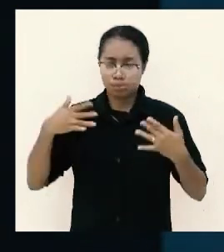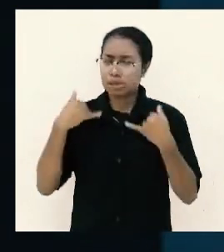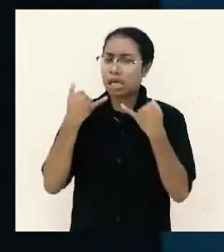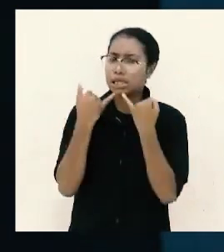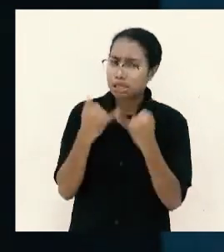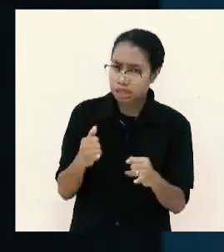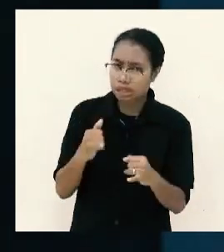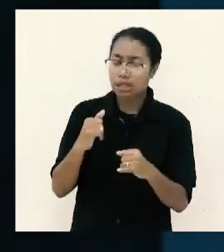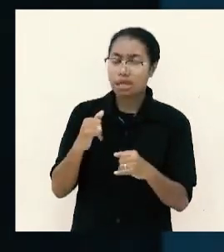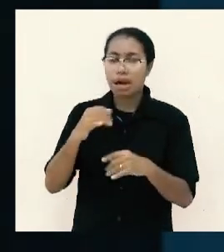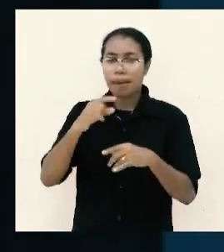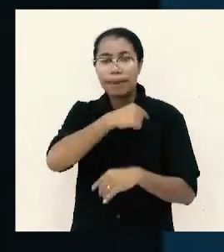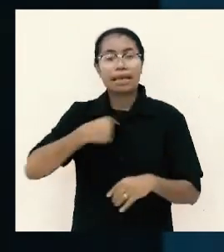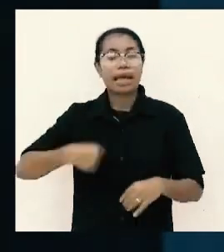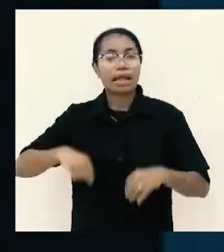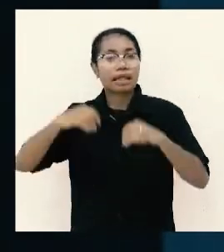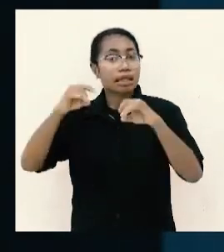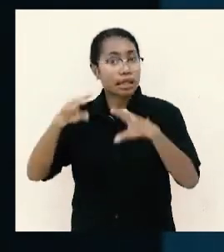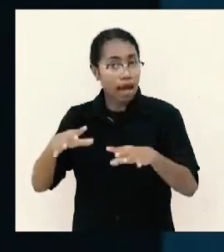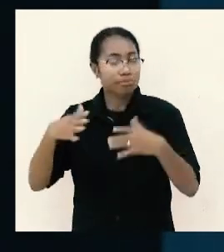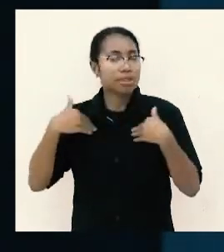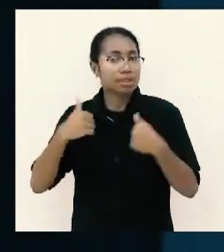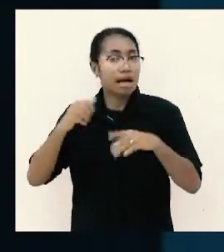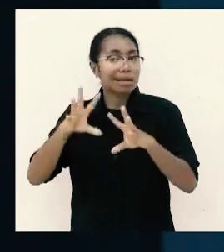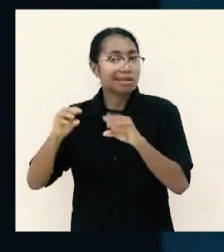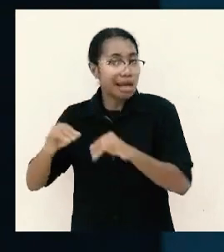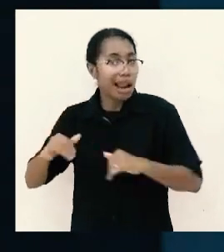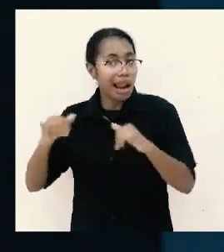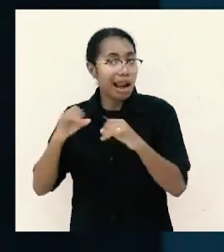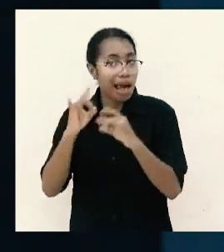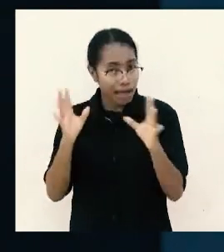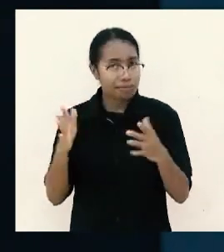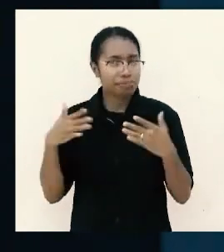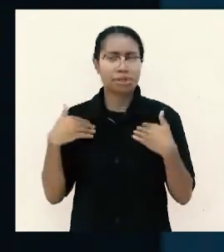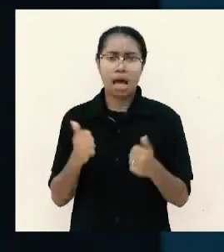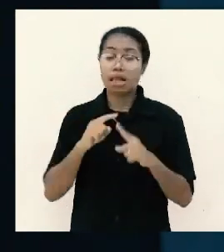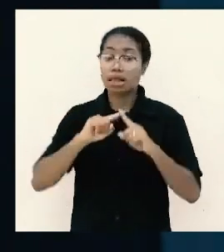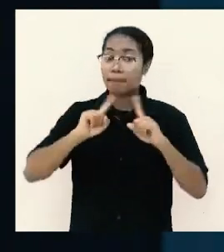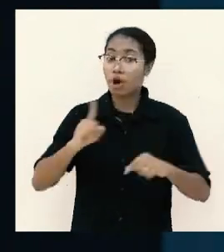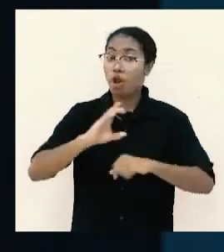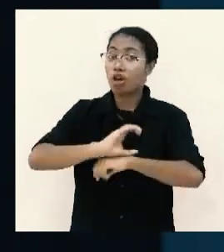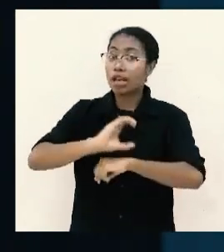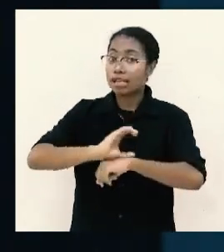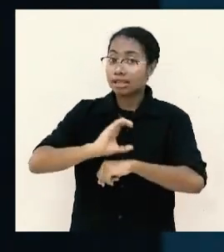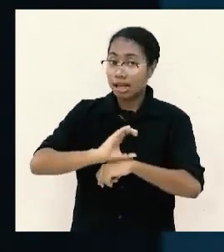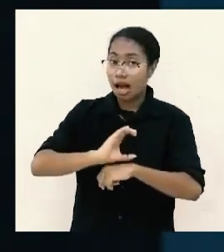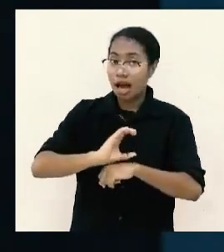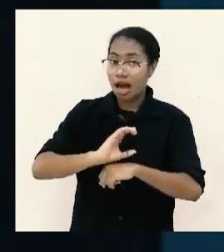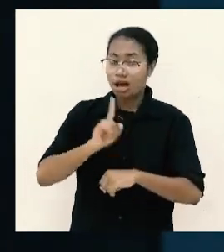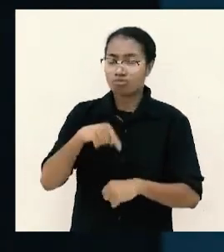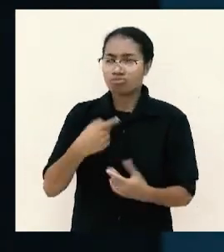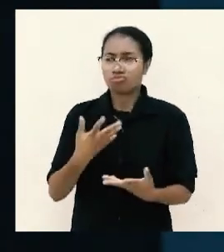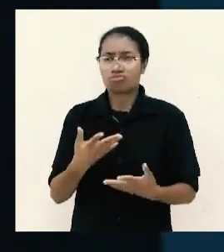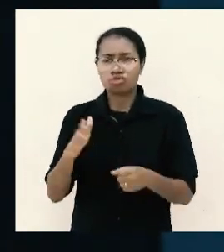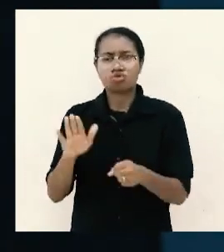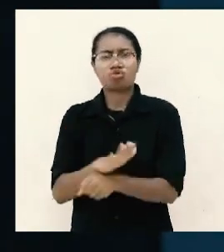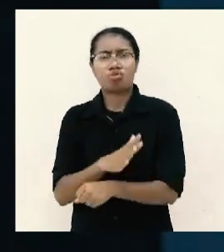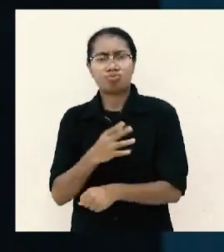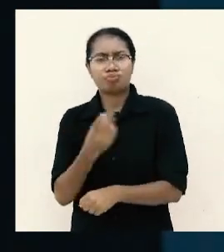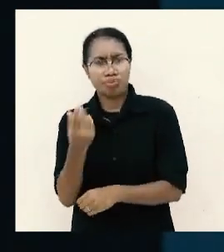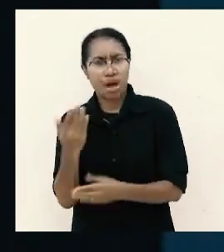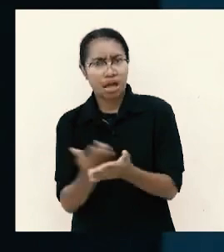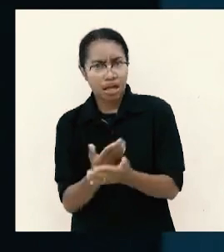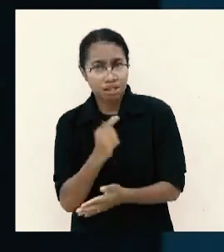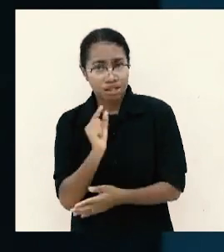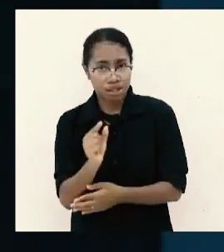kerja di lain tapi kalau gereja sanggup untuk membiayainya dan cukup ya sudah fokuslah